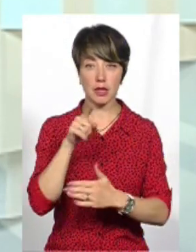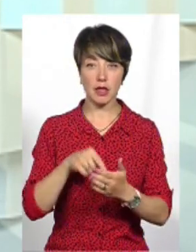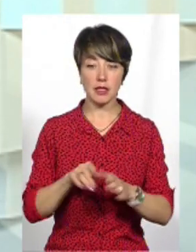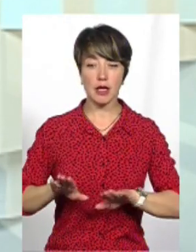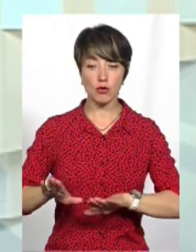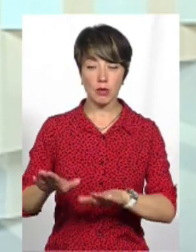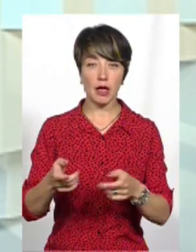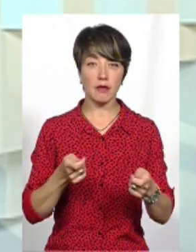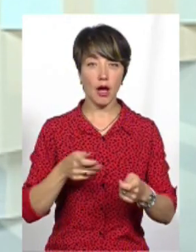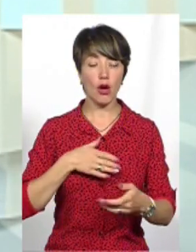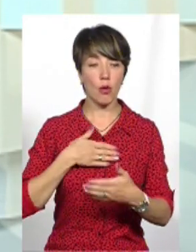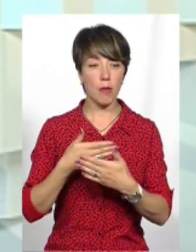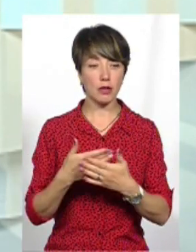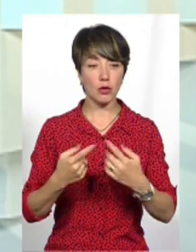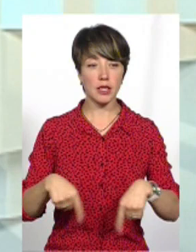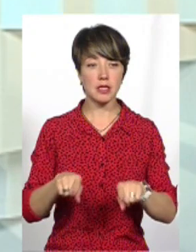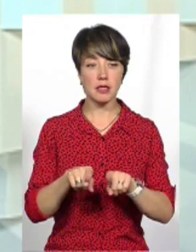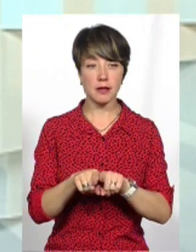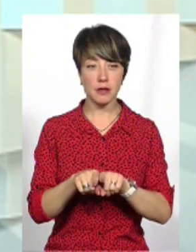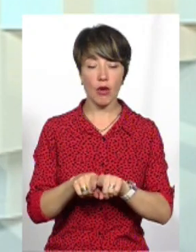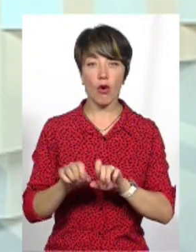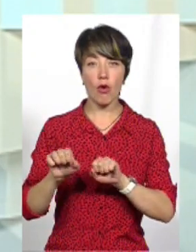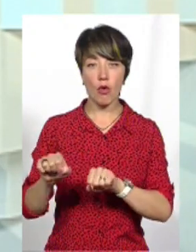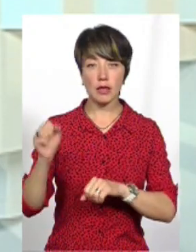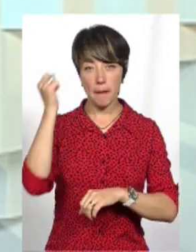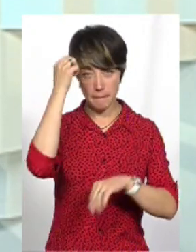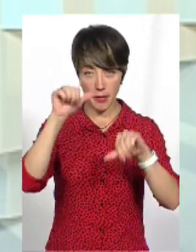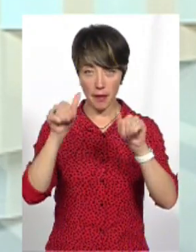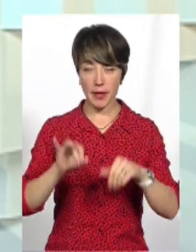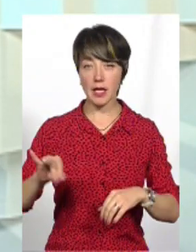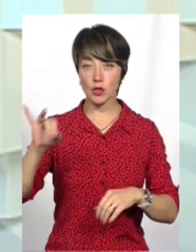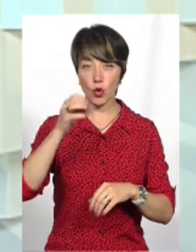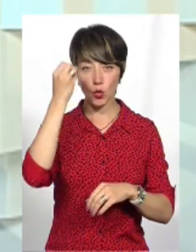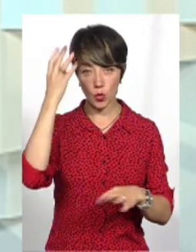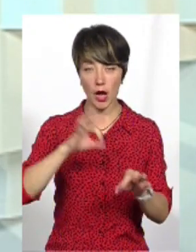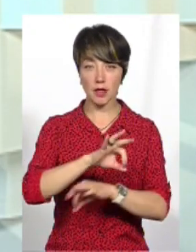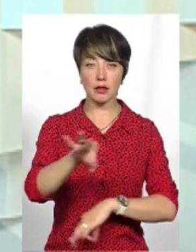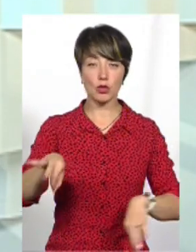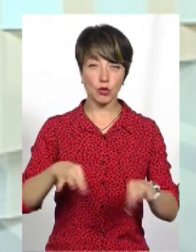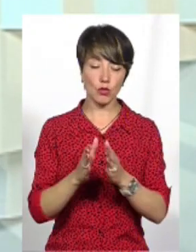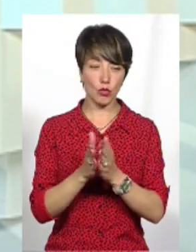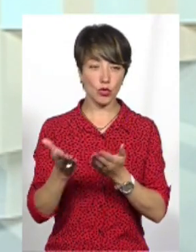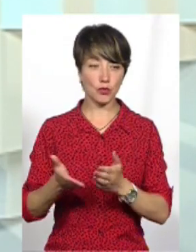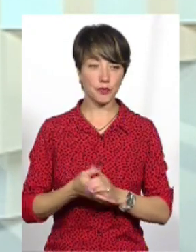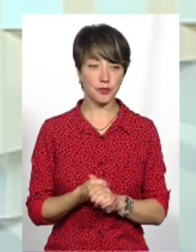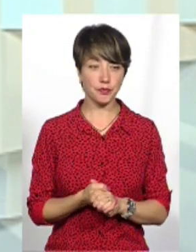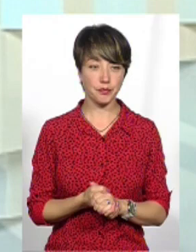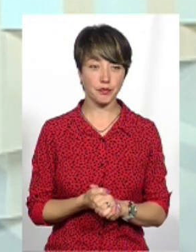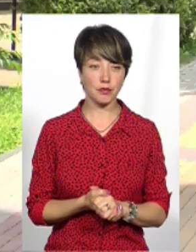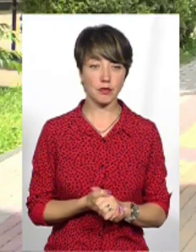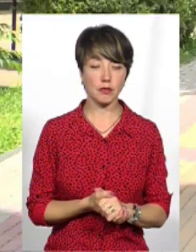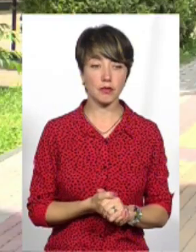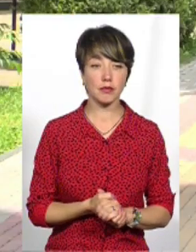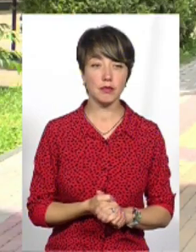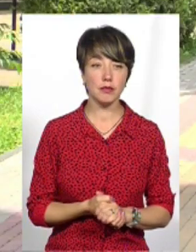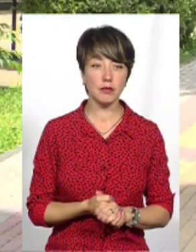від заступниці керівника громадської організації «Охорона пам'яток історії, культури і архітектури» Валентини Магелат. Прошу, перше.